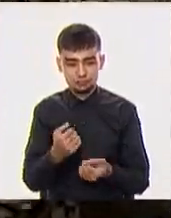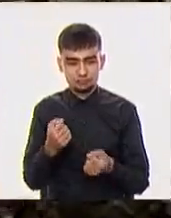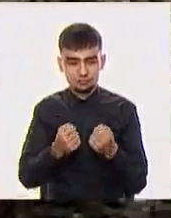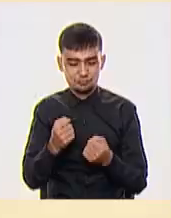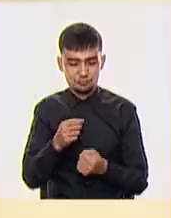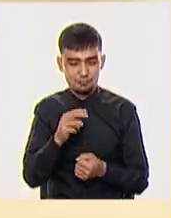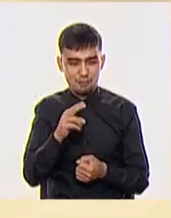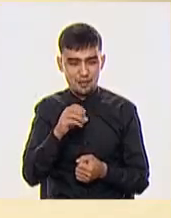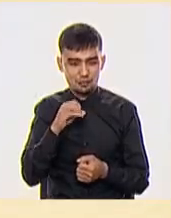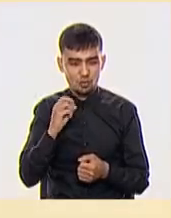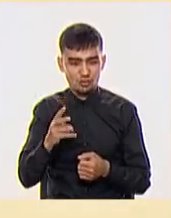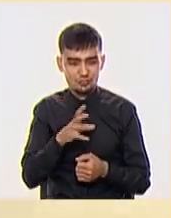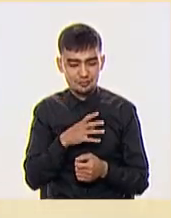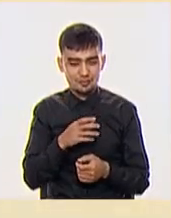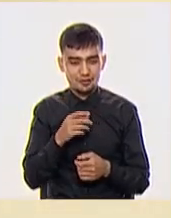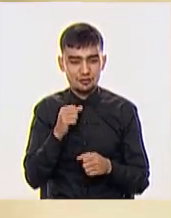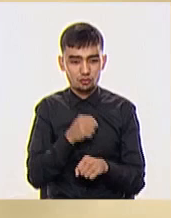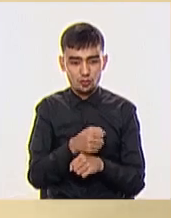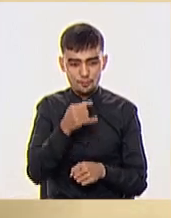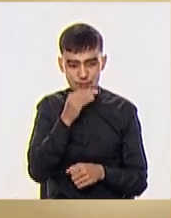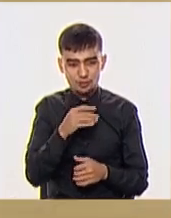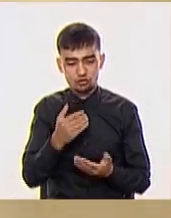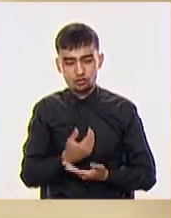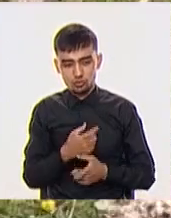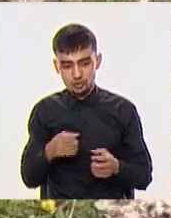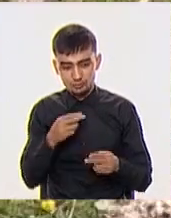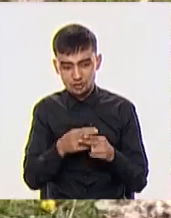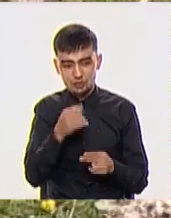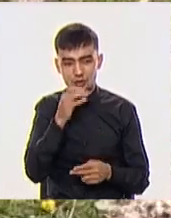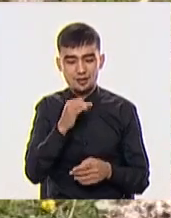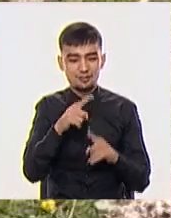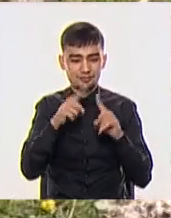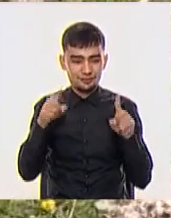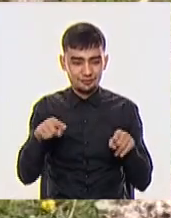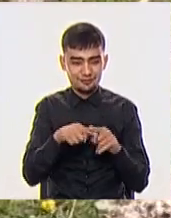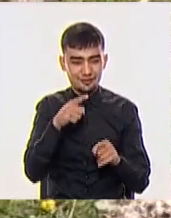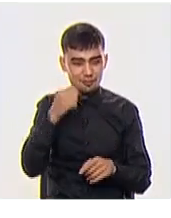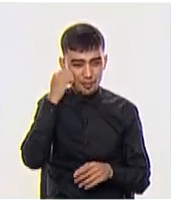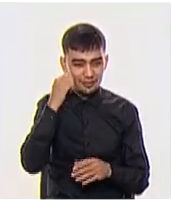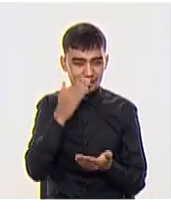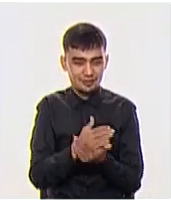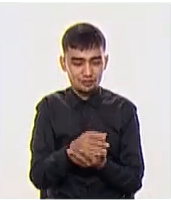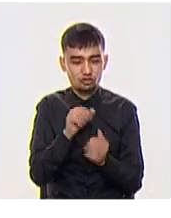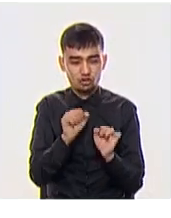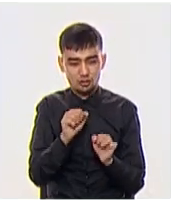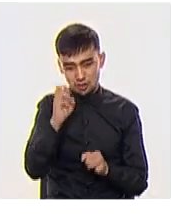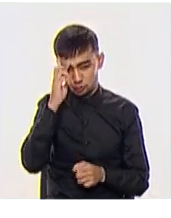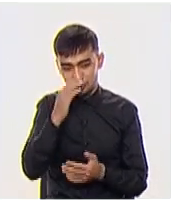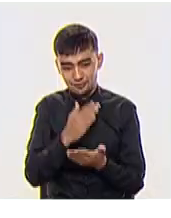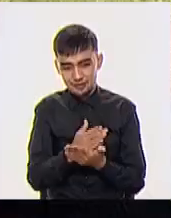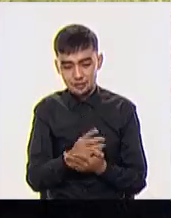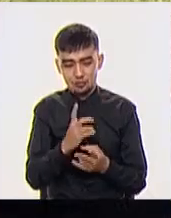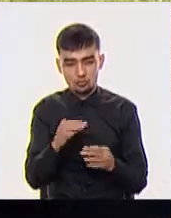грузовиками песок. Не могут остановить производство ни местные жители, ни табличка о том, что этот памятник находится под защитой